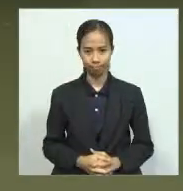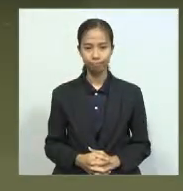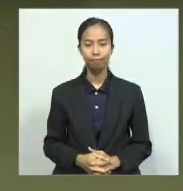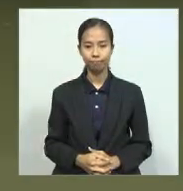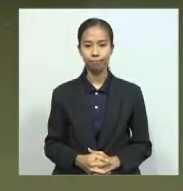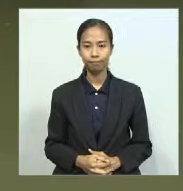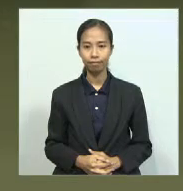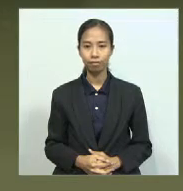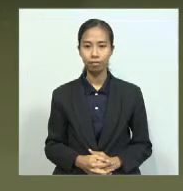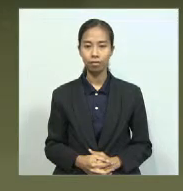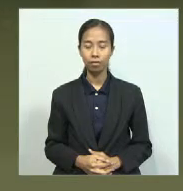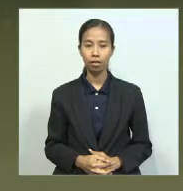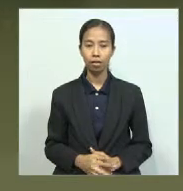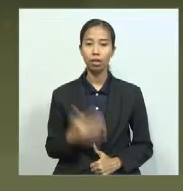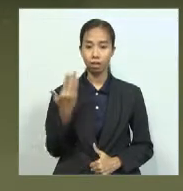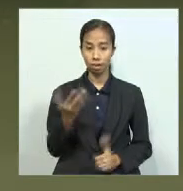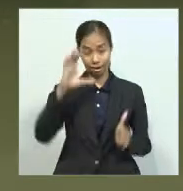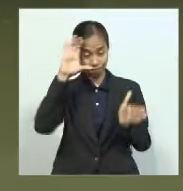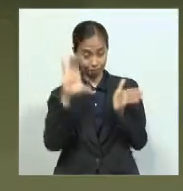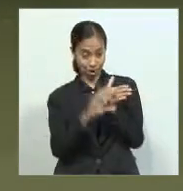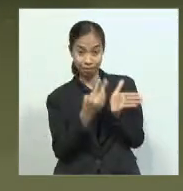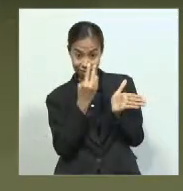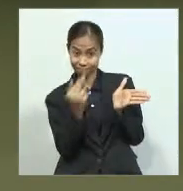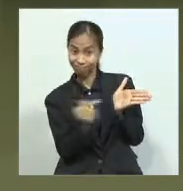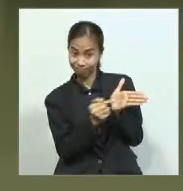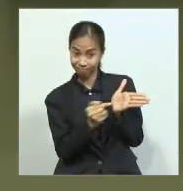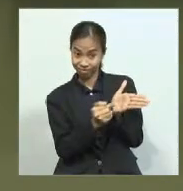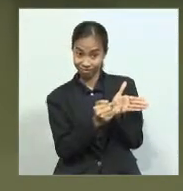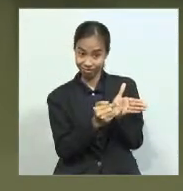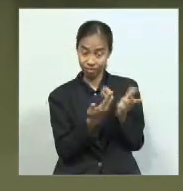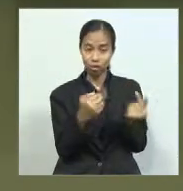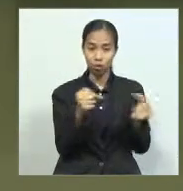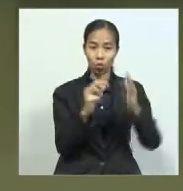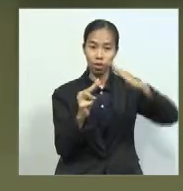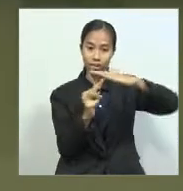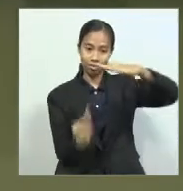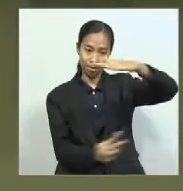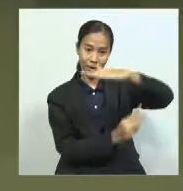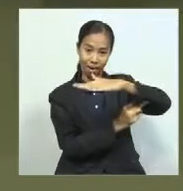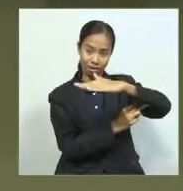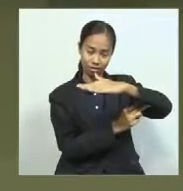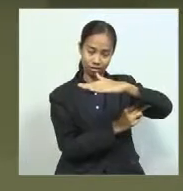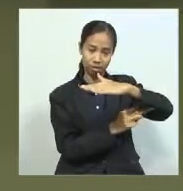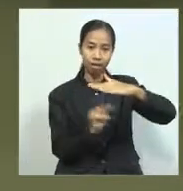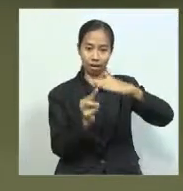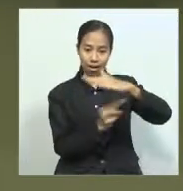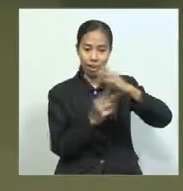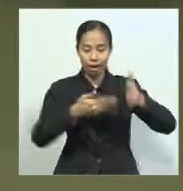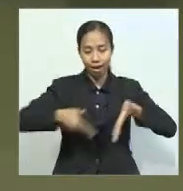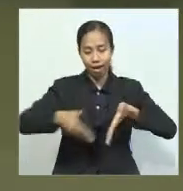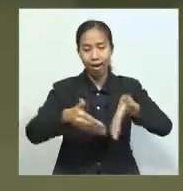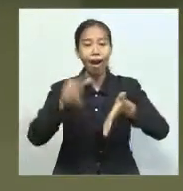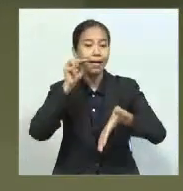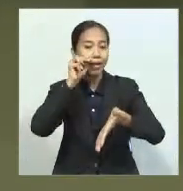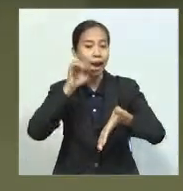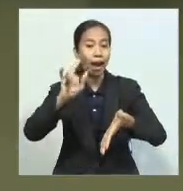สาการคุณสุพนันท์ครับที่ภาพเห็นอยู่ตอนนี้ก็คือเสาข้ามสะพานข้ามแม่น้ำยมในตำบลรังนกอำเภอส